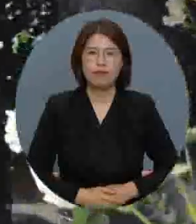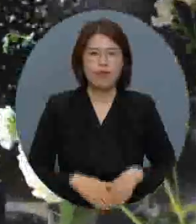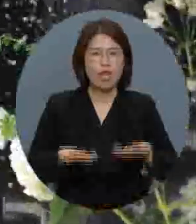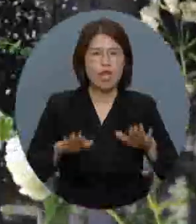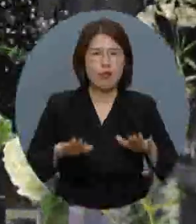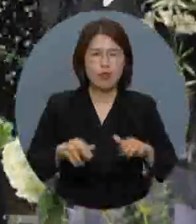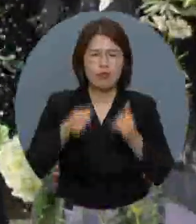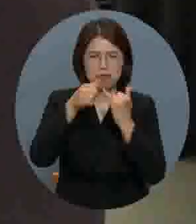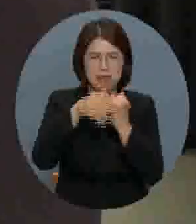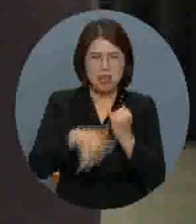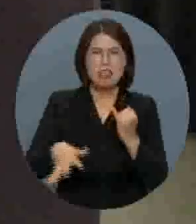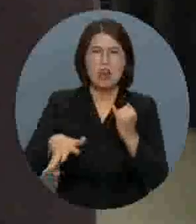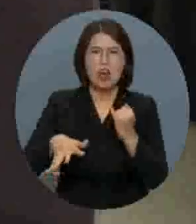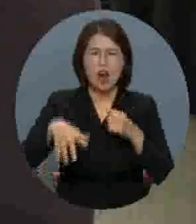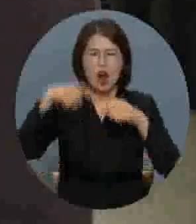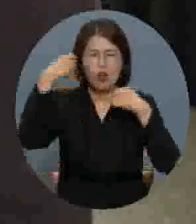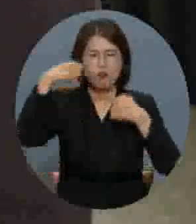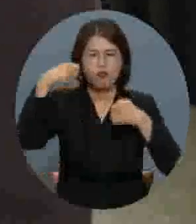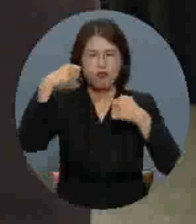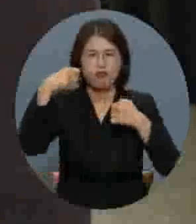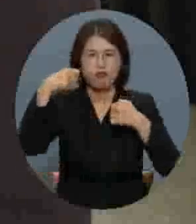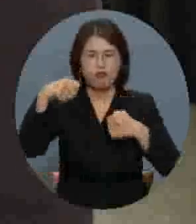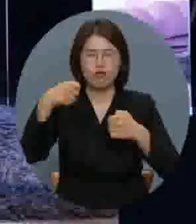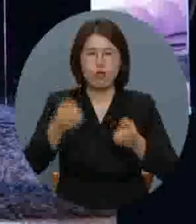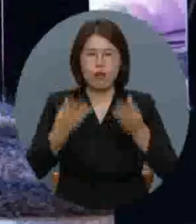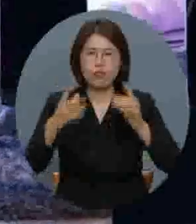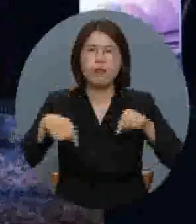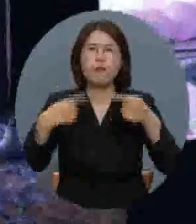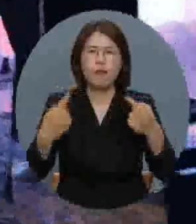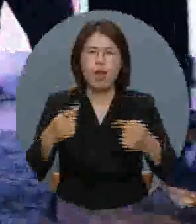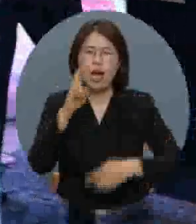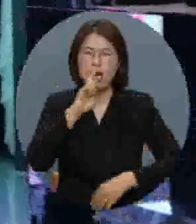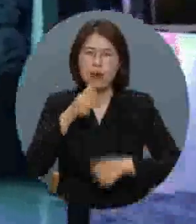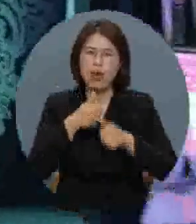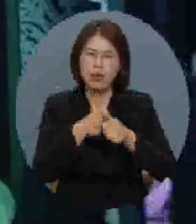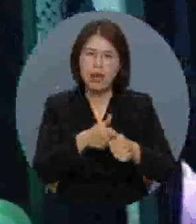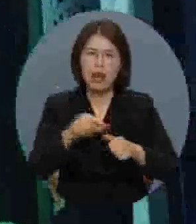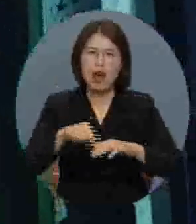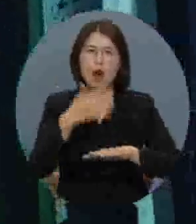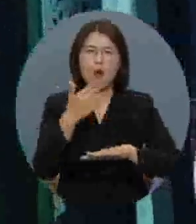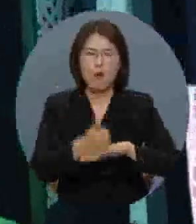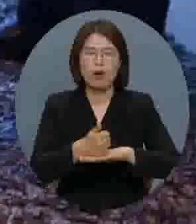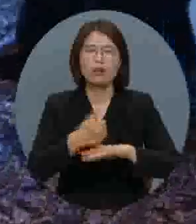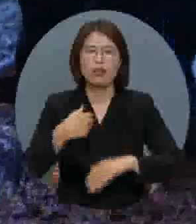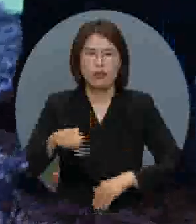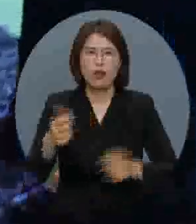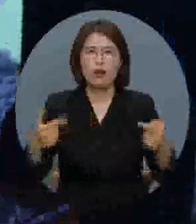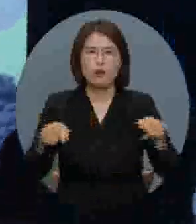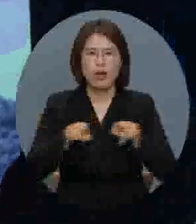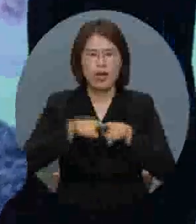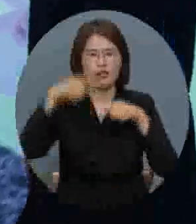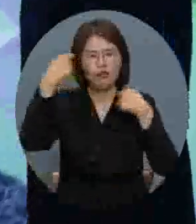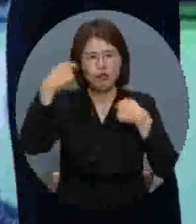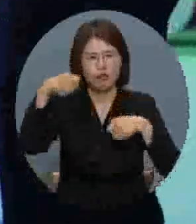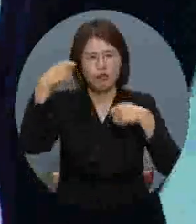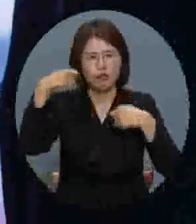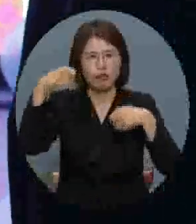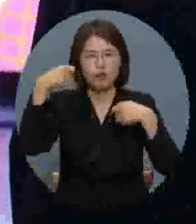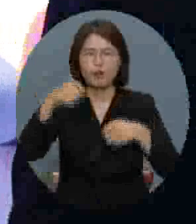이번엔 드레스를 입고 무도회에 왔습니다. 음악에 맞춰 왕자님과 춤을 춥니다.